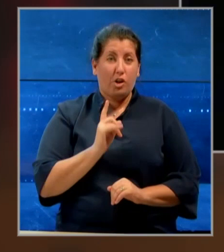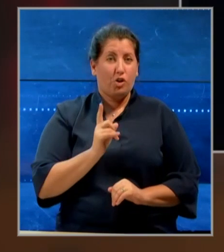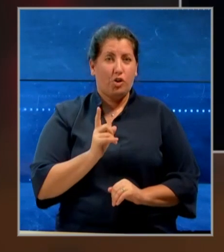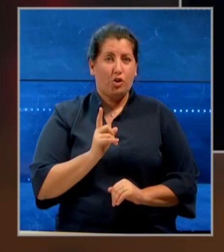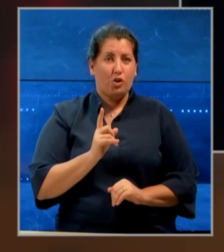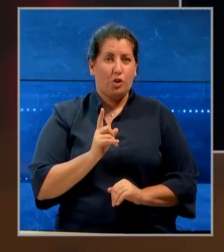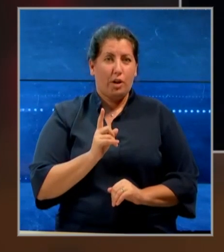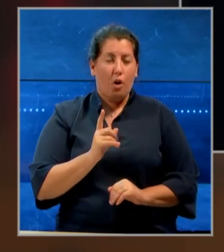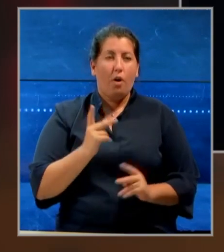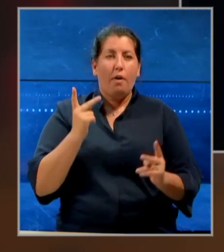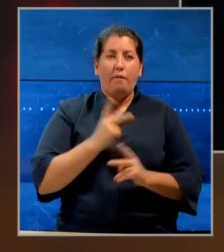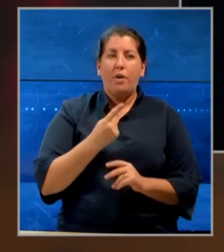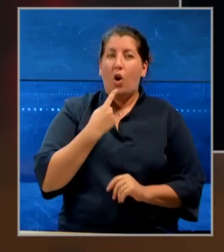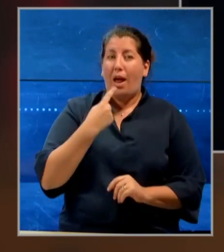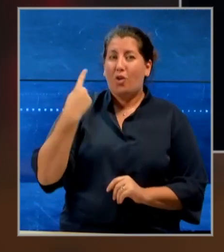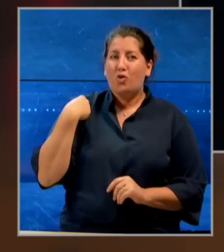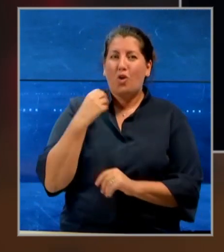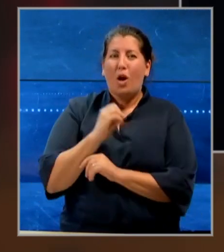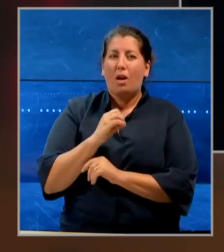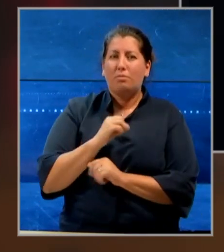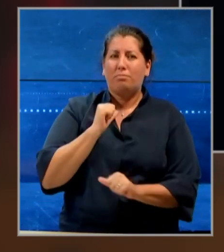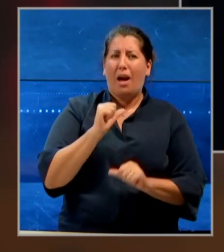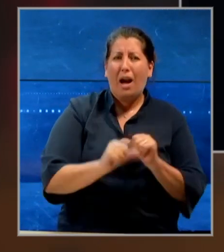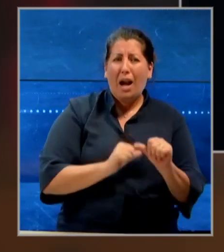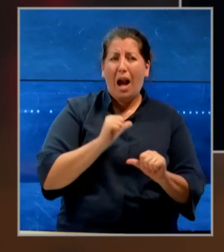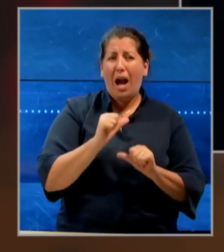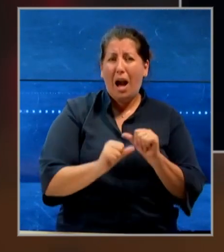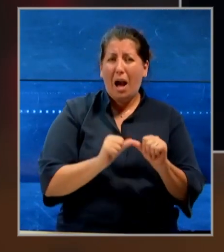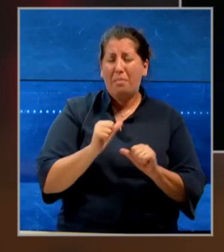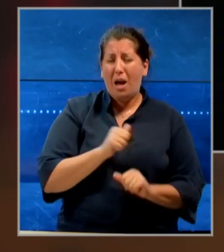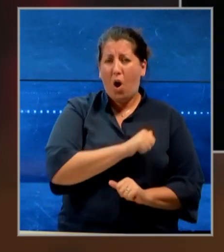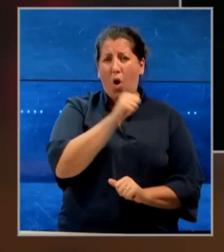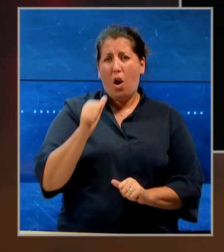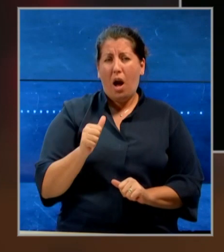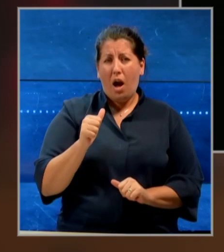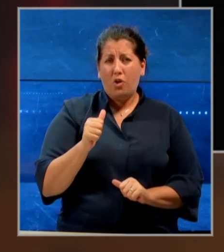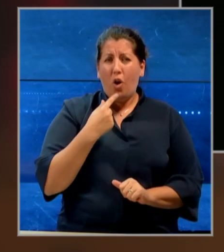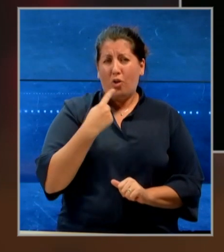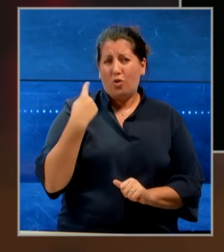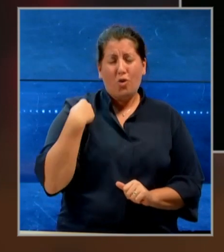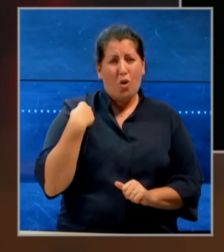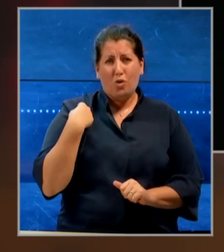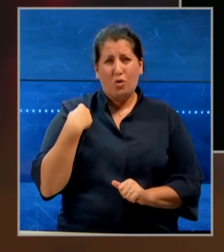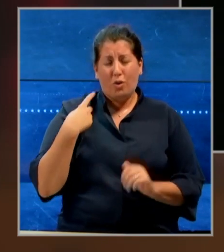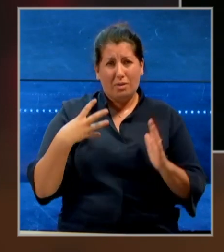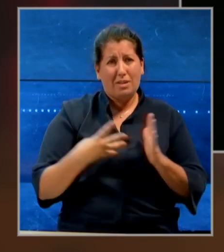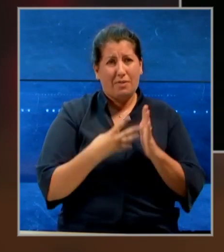4 allenatori, quindi non è che sia stata un'annata, diciamo, è chiaro. Felice, no, ma... anche, insomma, abbastanza pesante. Da lui,